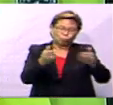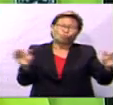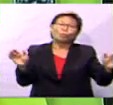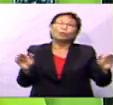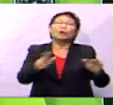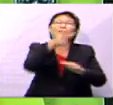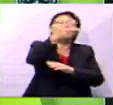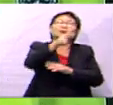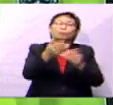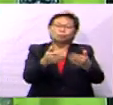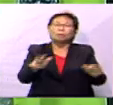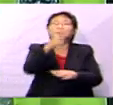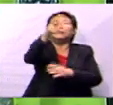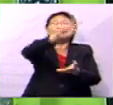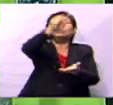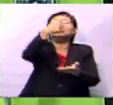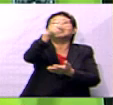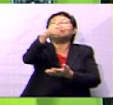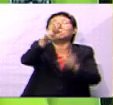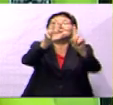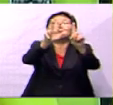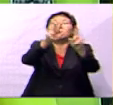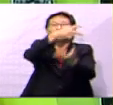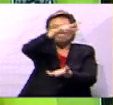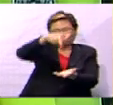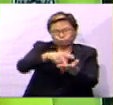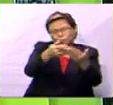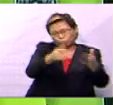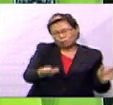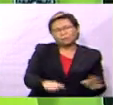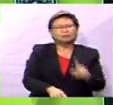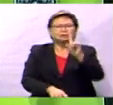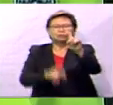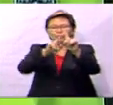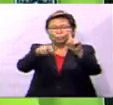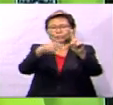sebanyak 13 pusat pemindahan di mana seramai